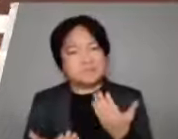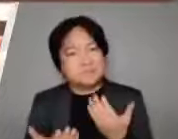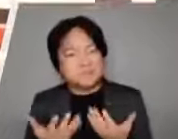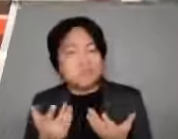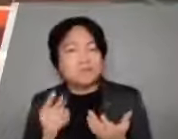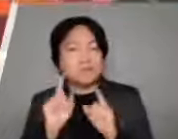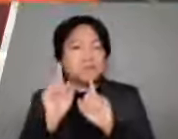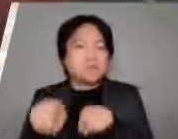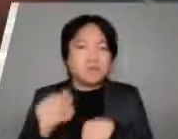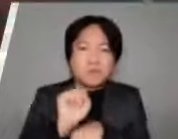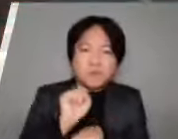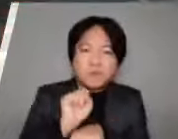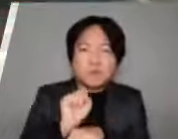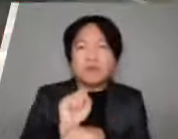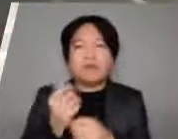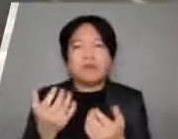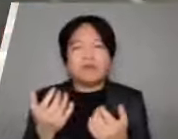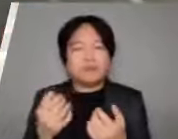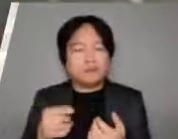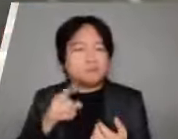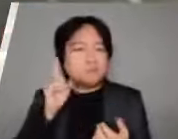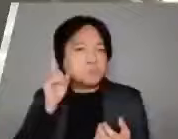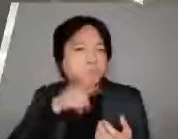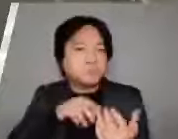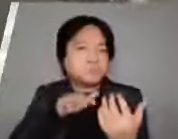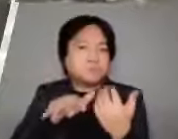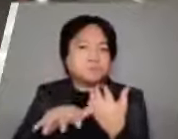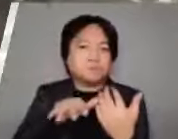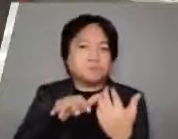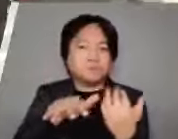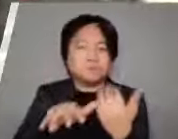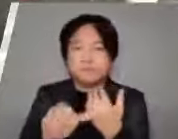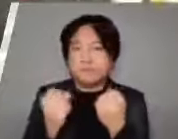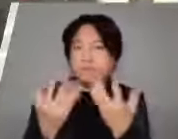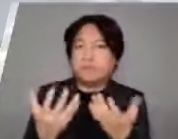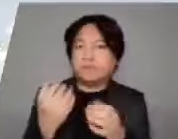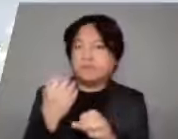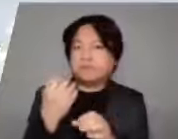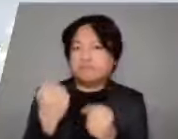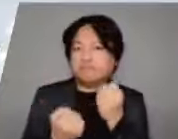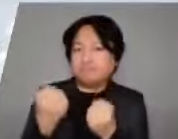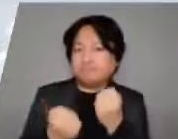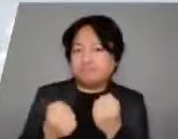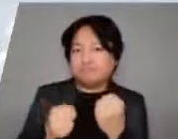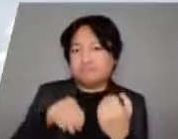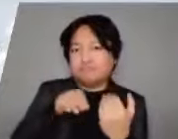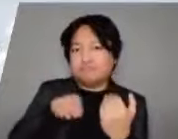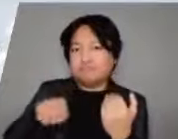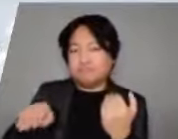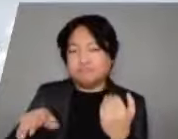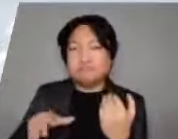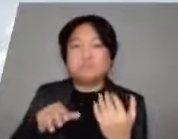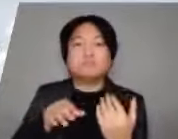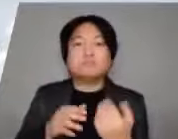tuloy-tuloy, bagamat marami na yung nakikita natin bilang ng mga sasakyan. Tingnan natin sa EDSA, Vivi Sullivan.